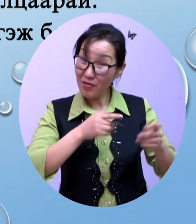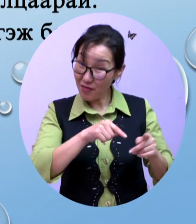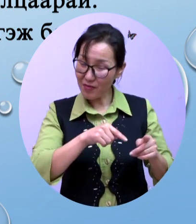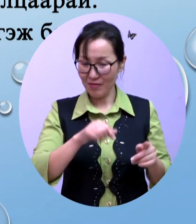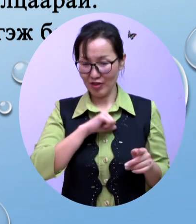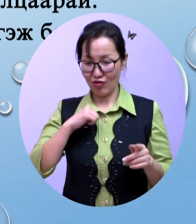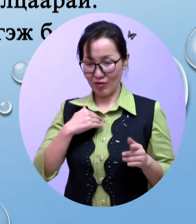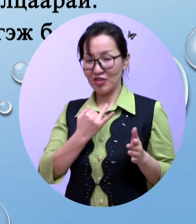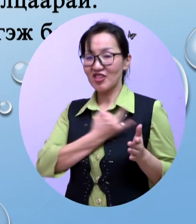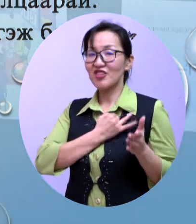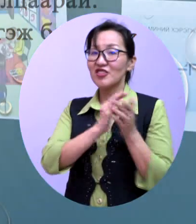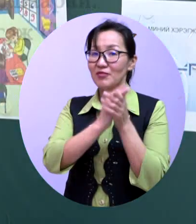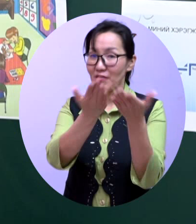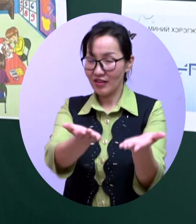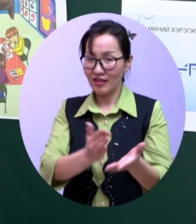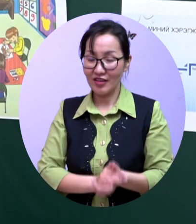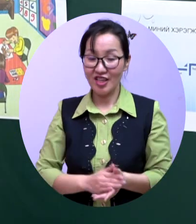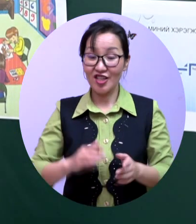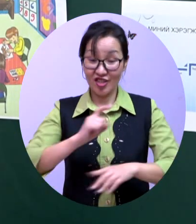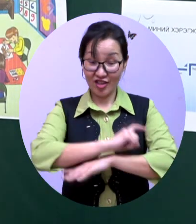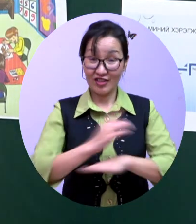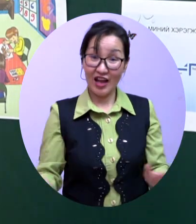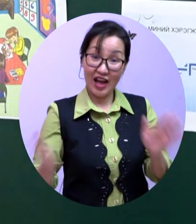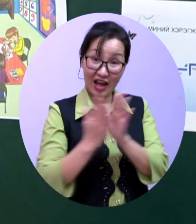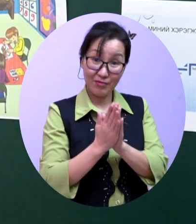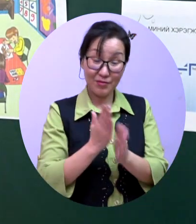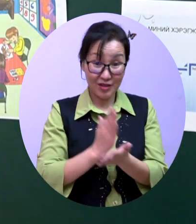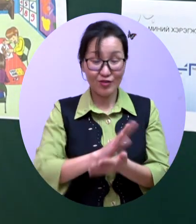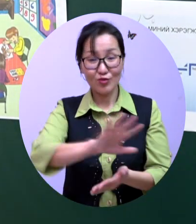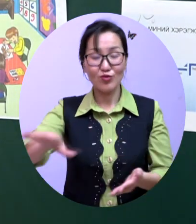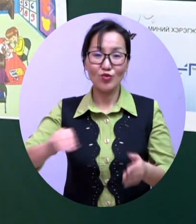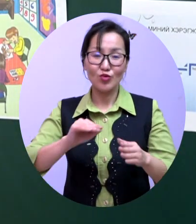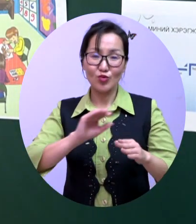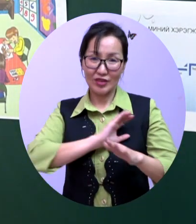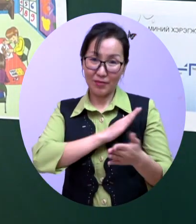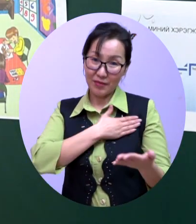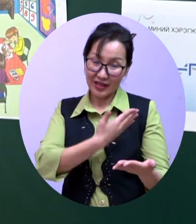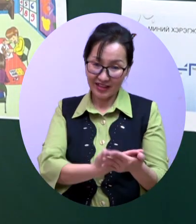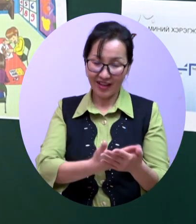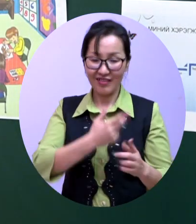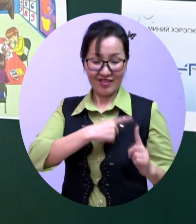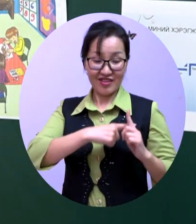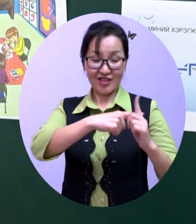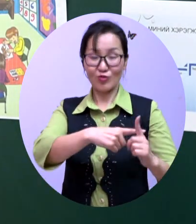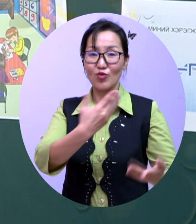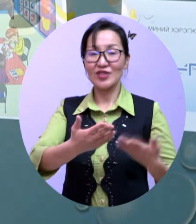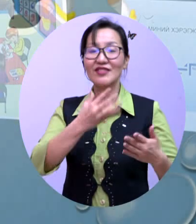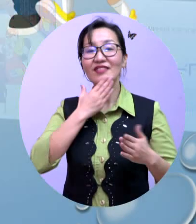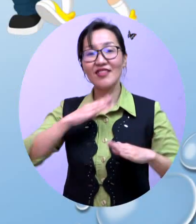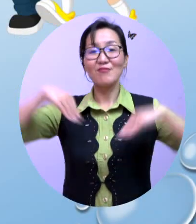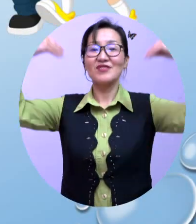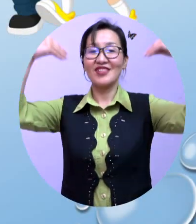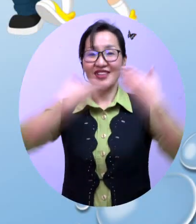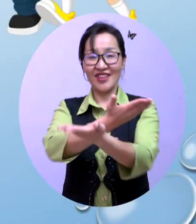багш нь итгэж байна. За хичээлдээ хамт байсан сурагчдаа баярлалаа. Эерэг хандлага түгээж нэмсгэлцгээе.